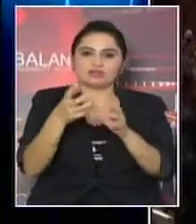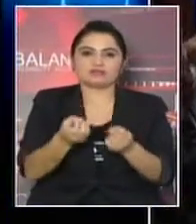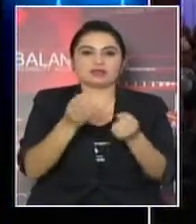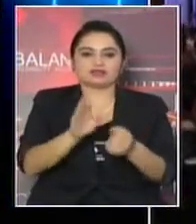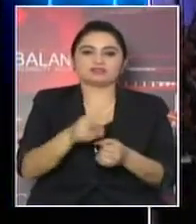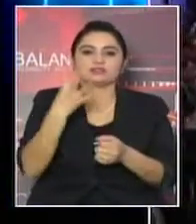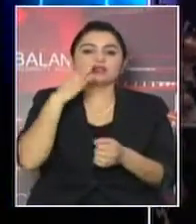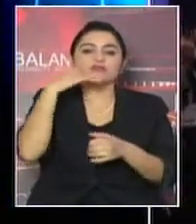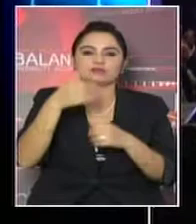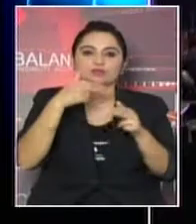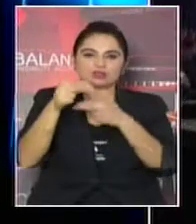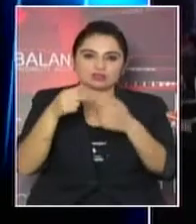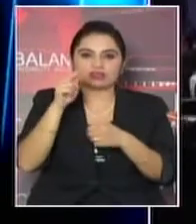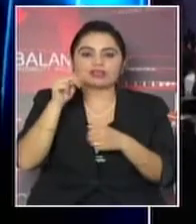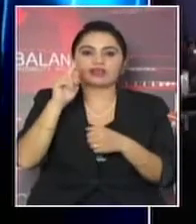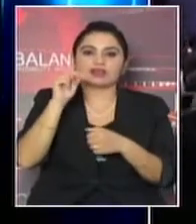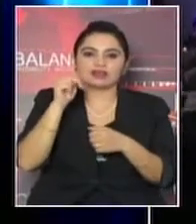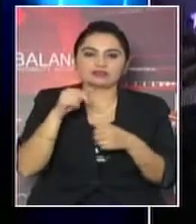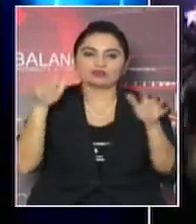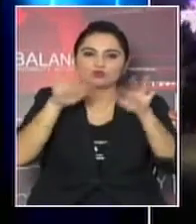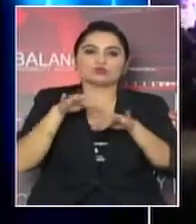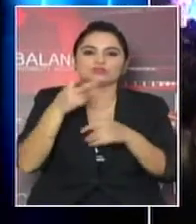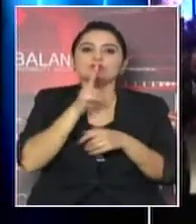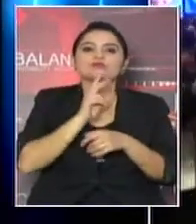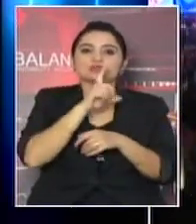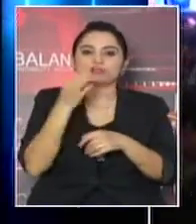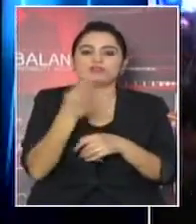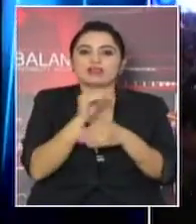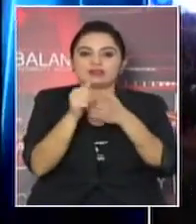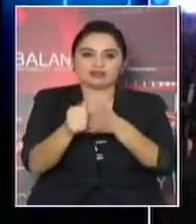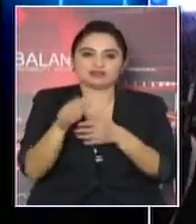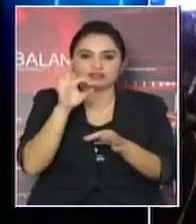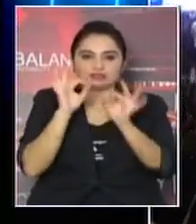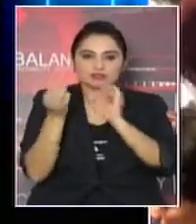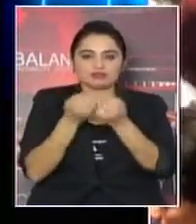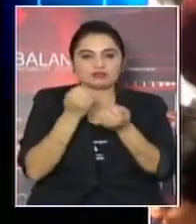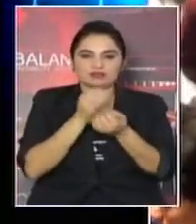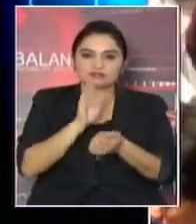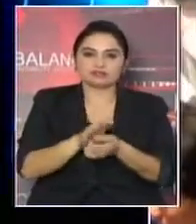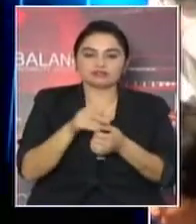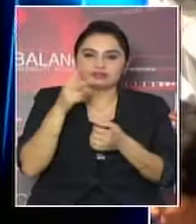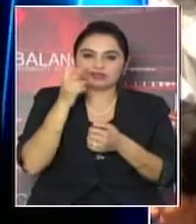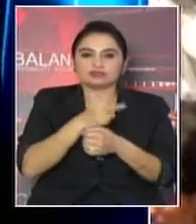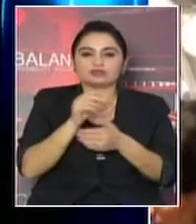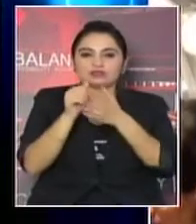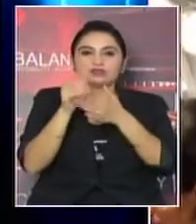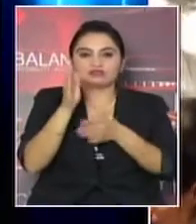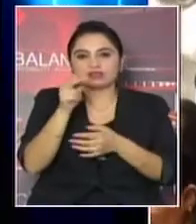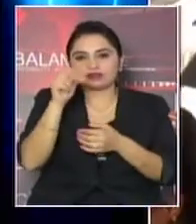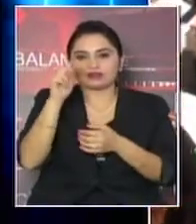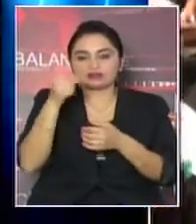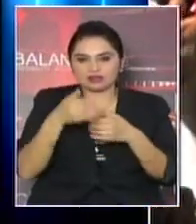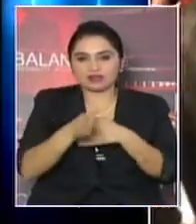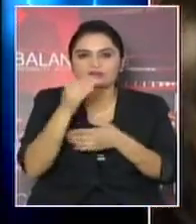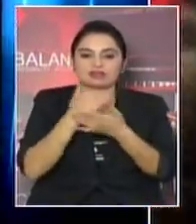चार दिनसम्म चल्ने गैर आवासीय नेपाली सङ्घको सम्मेलनले 2 वर्षका लागि नयाँ नेतृत्व चयन गर्नेछ। उक्त नेतृत्वले नै एनआरएनको